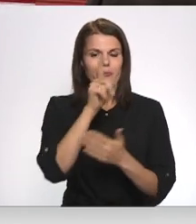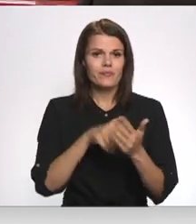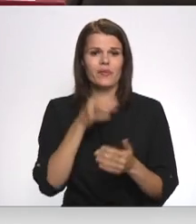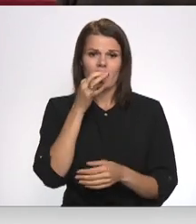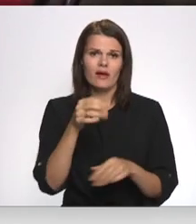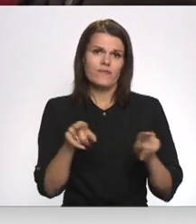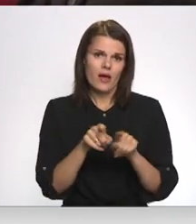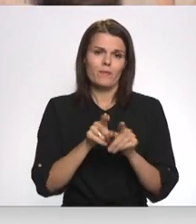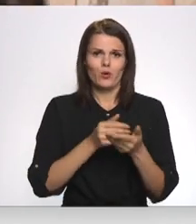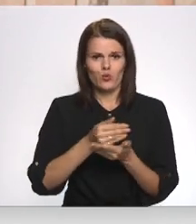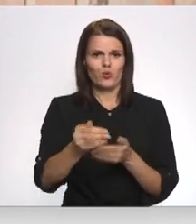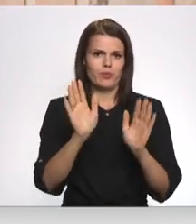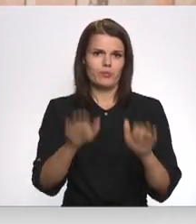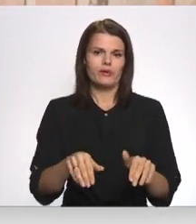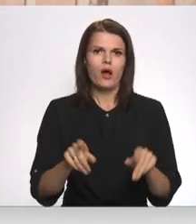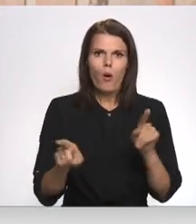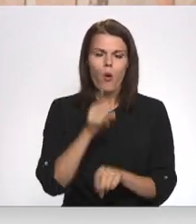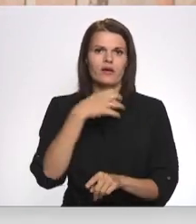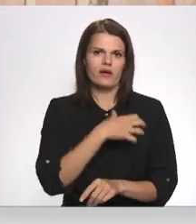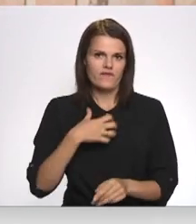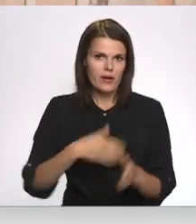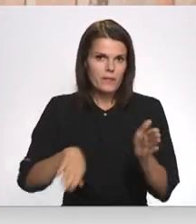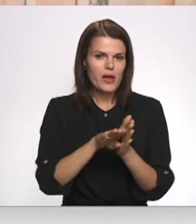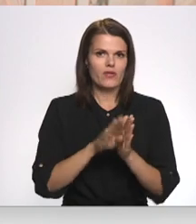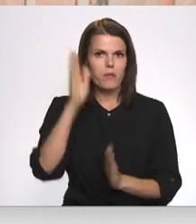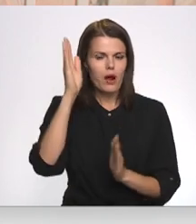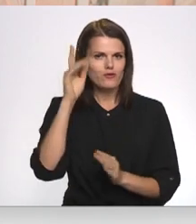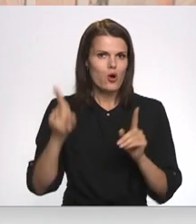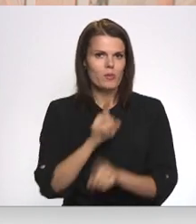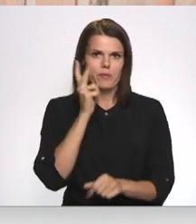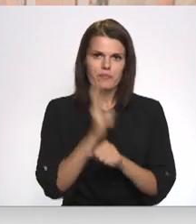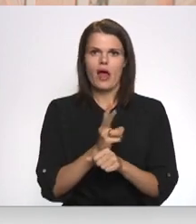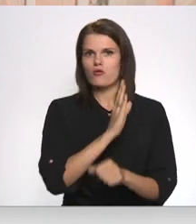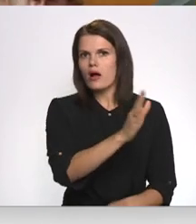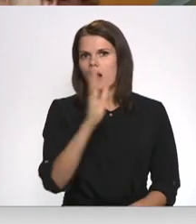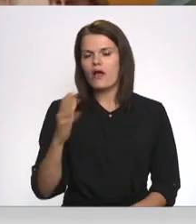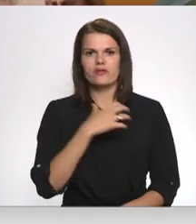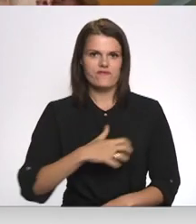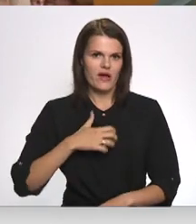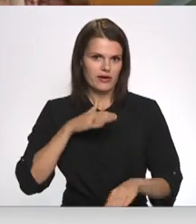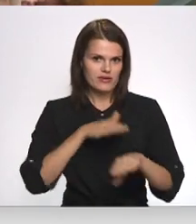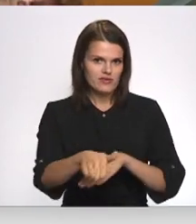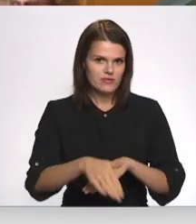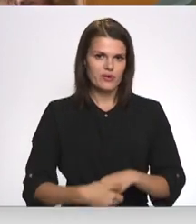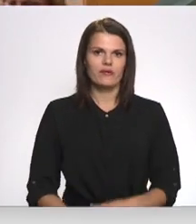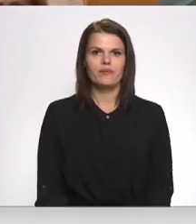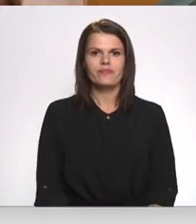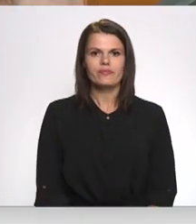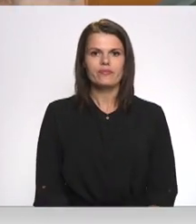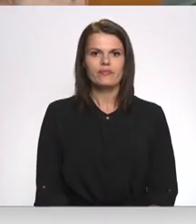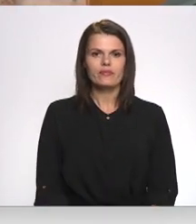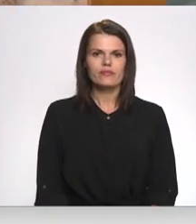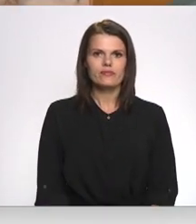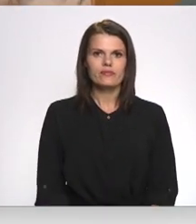tāpat turpināt. Obligāti vēlēt ir jāiet, jebkurā gadījumā. Tas ir pienākums, kas katram jāizpildi. Es visiem,